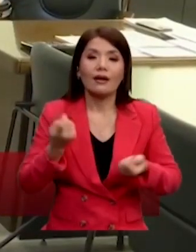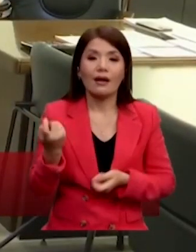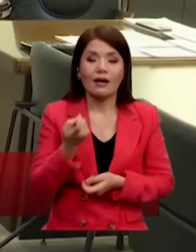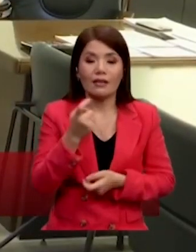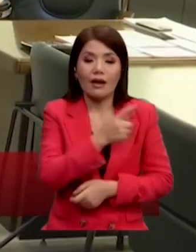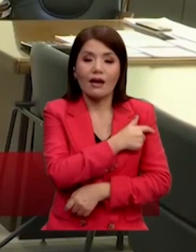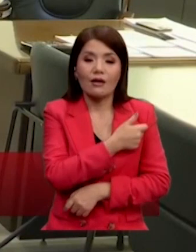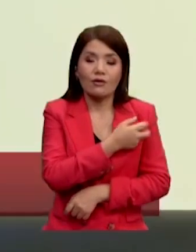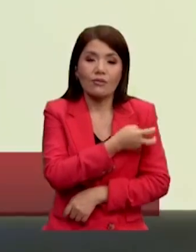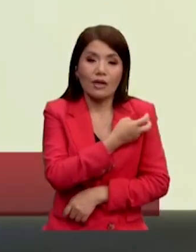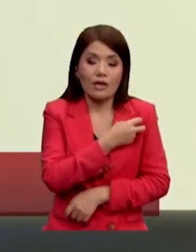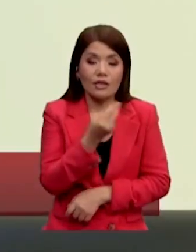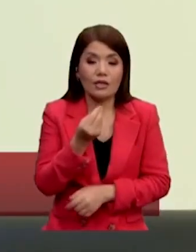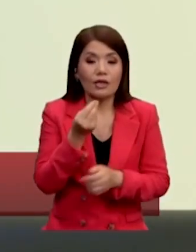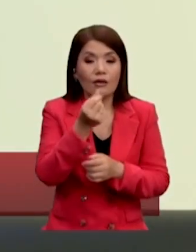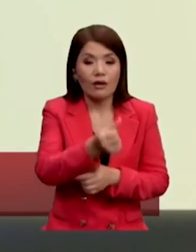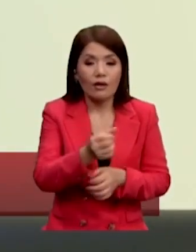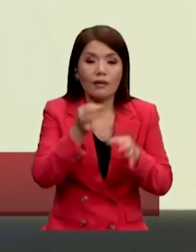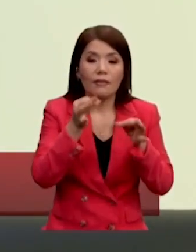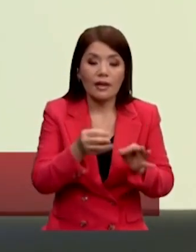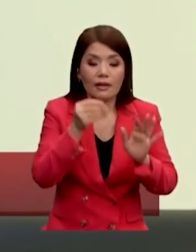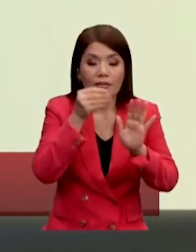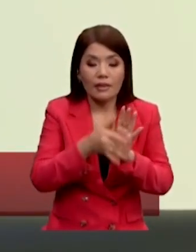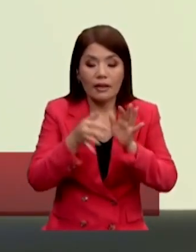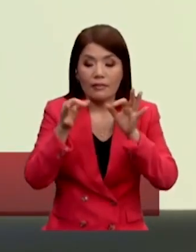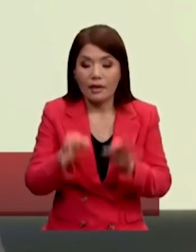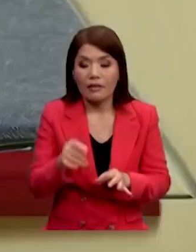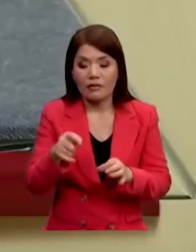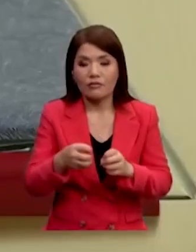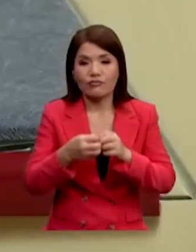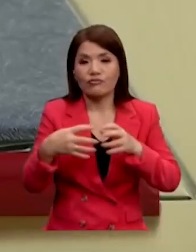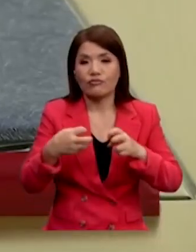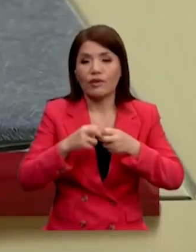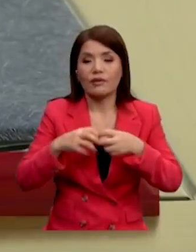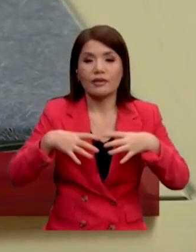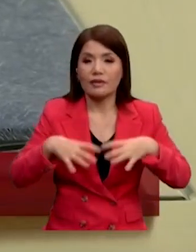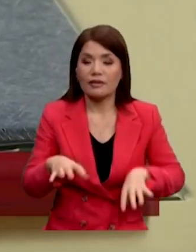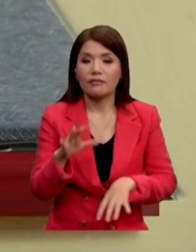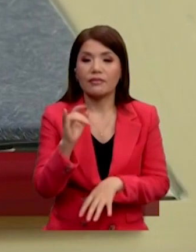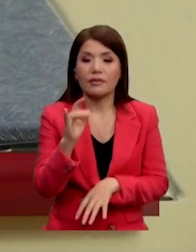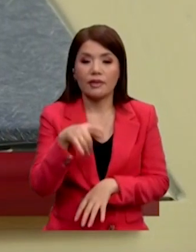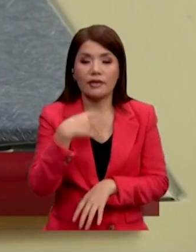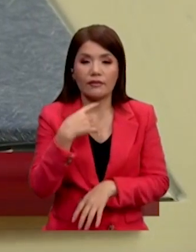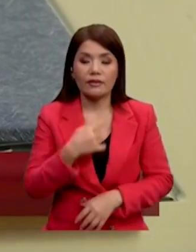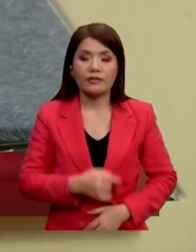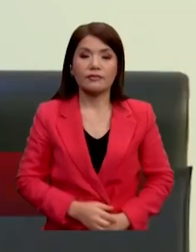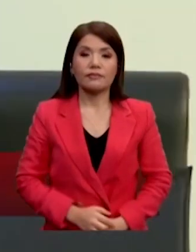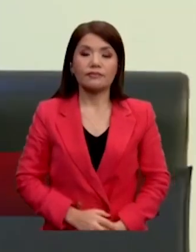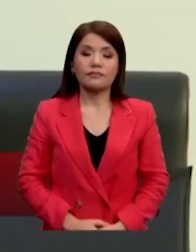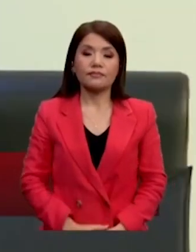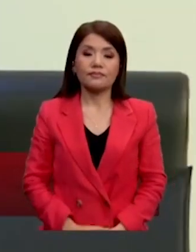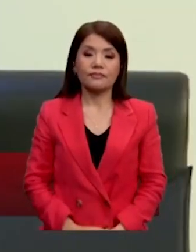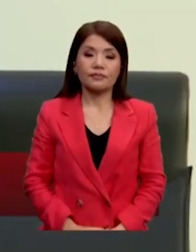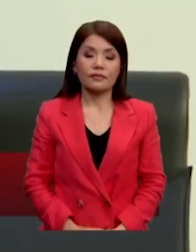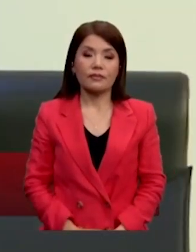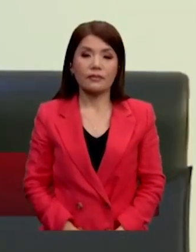аурухана мамандары берілген қаражатты орнымен жұмсағанда мұндай келеңсіз жағдай болмас еді деп отыр. Енді